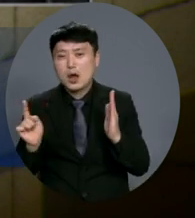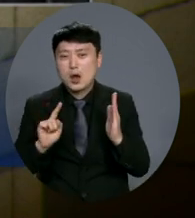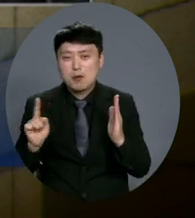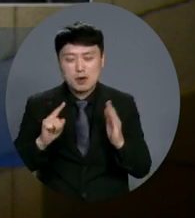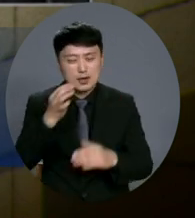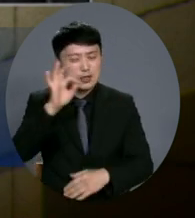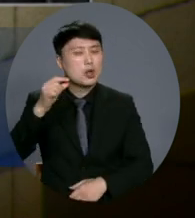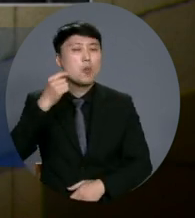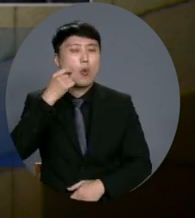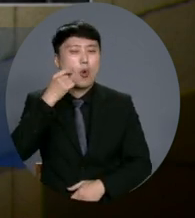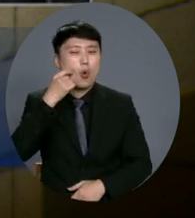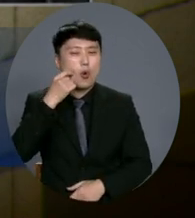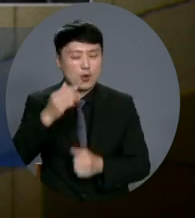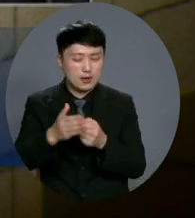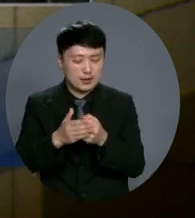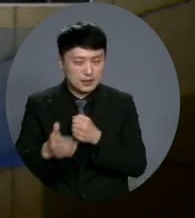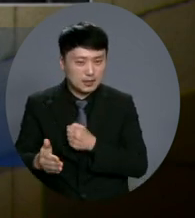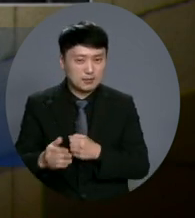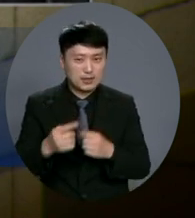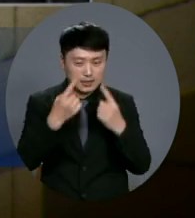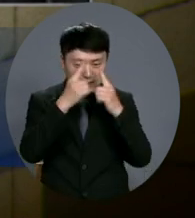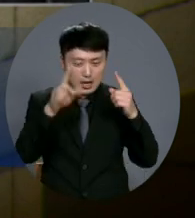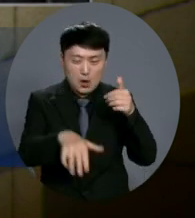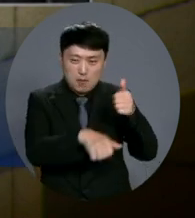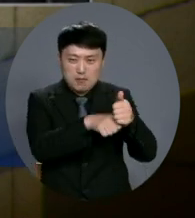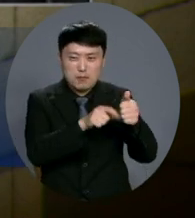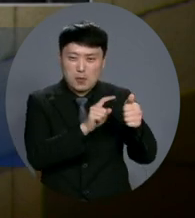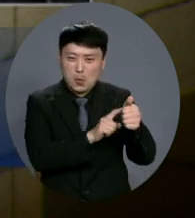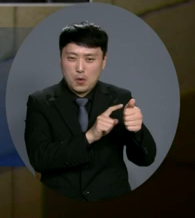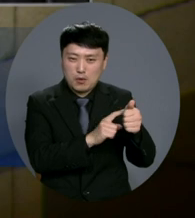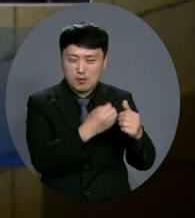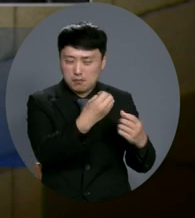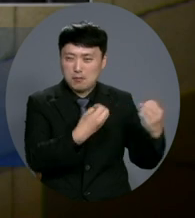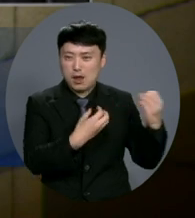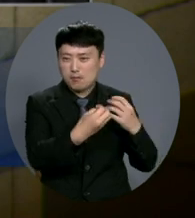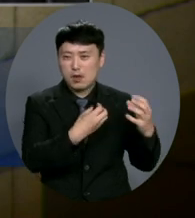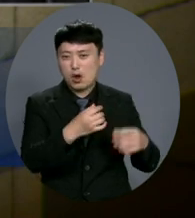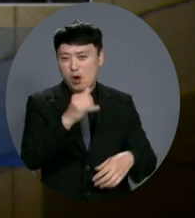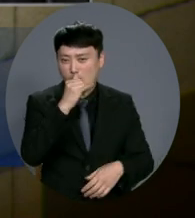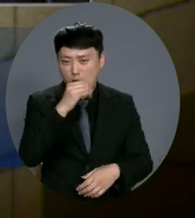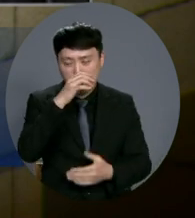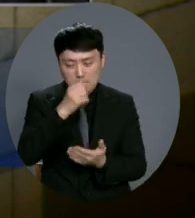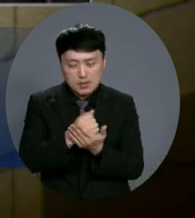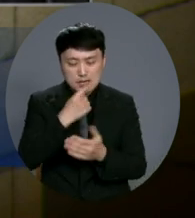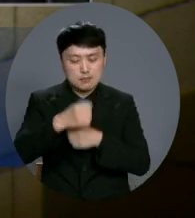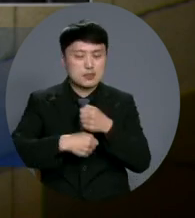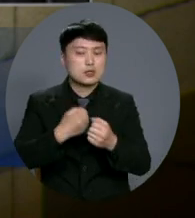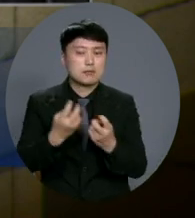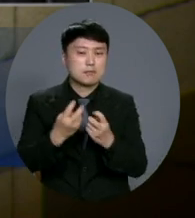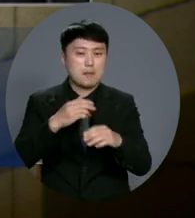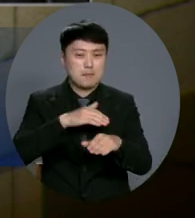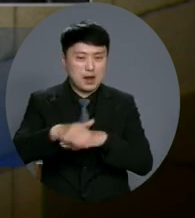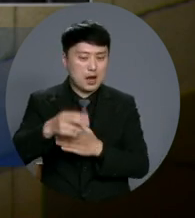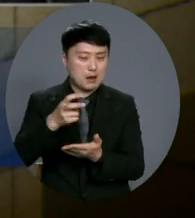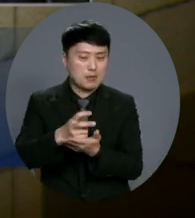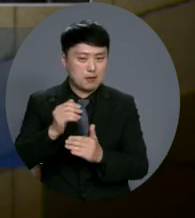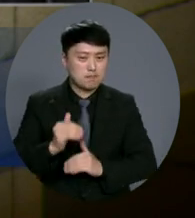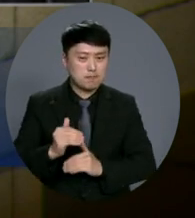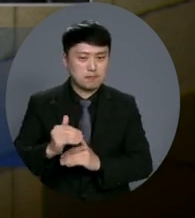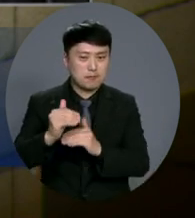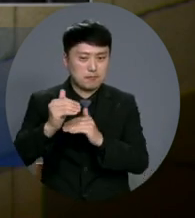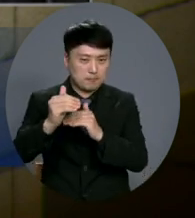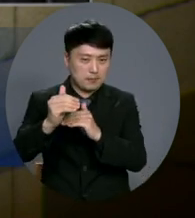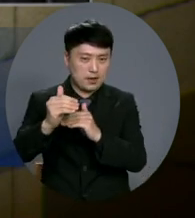못하겠다 이런 부분들이 본부에서도 계속 나오니까 정상적으로 민주적인 법적 어떤 절차에